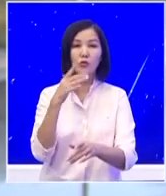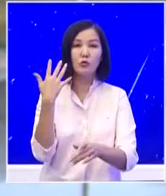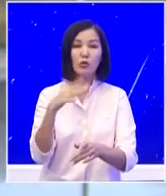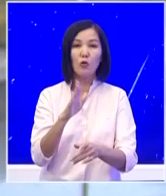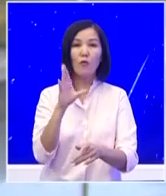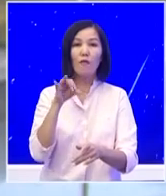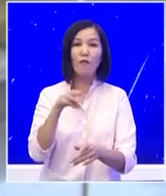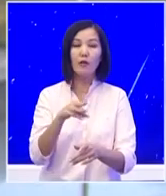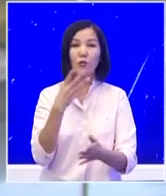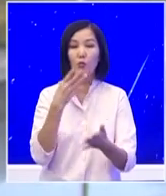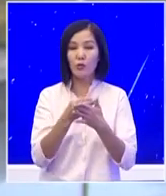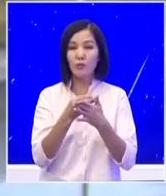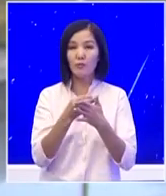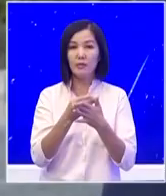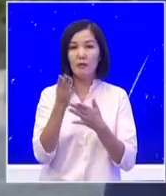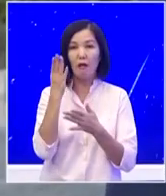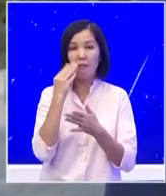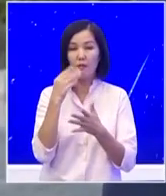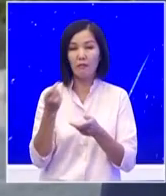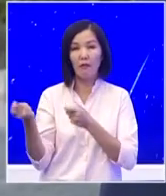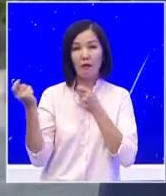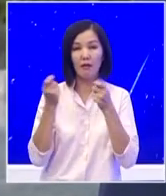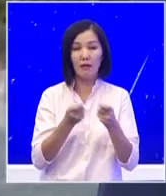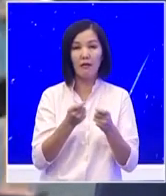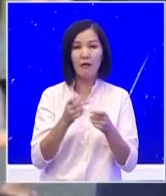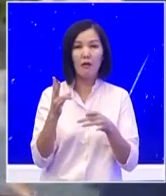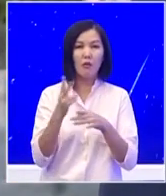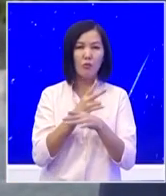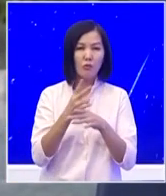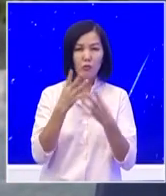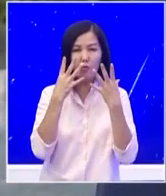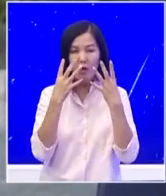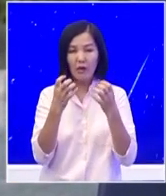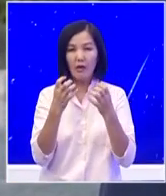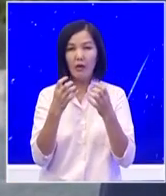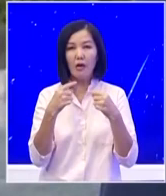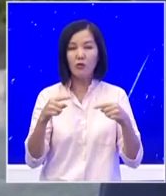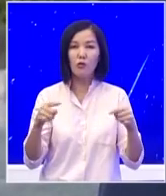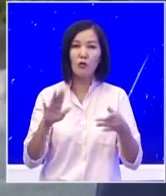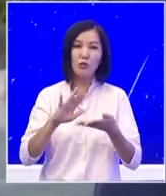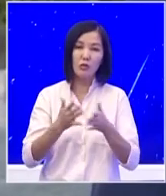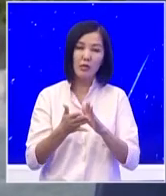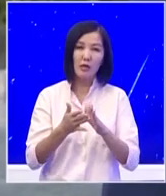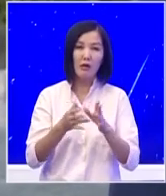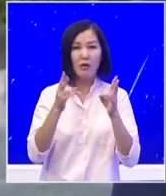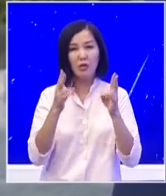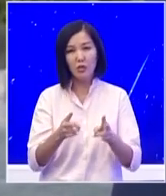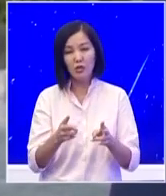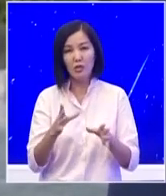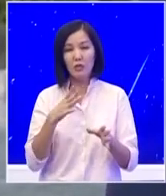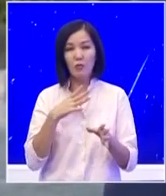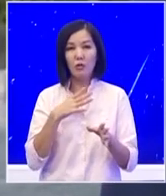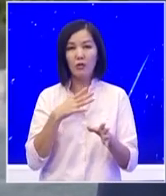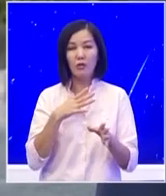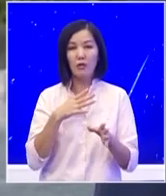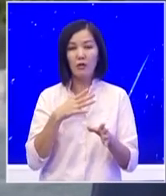ватт, отандық өнім, Алматыдан. Түн кезінде қараңғы, қараңғы болған кезде әртүрлі жағдайлар болады, қылмыс та болып жатады. Сондықтан